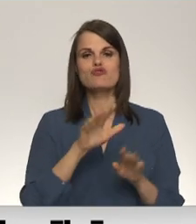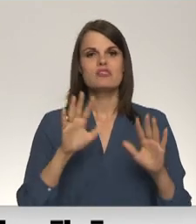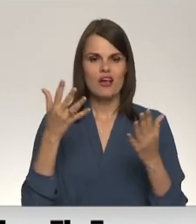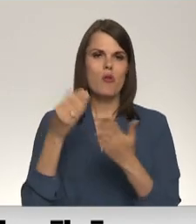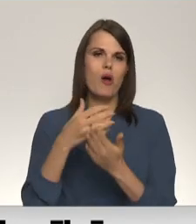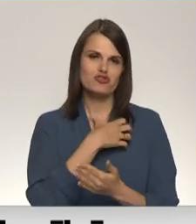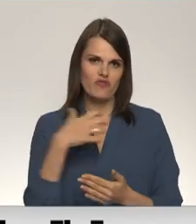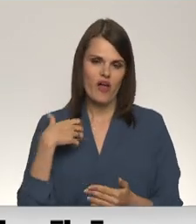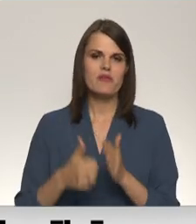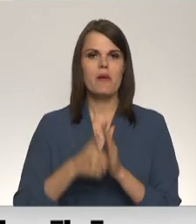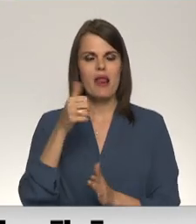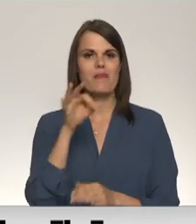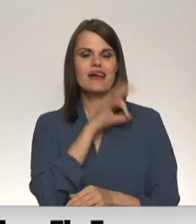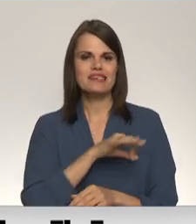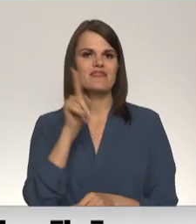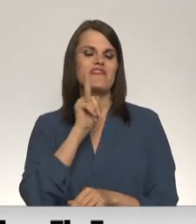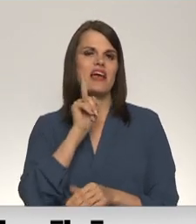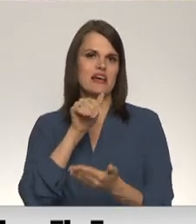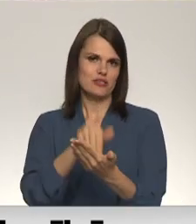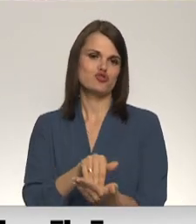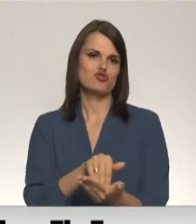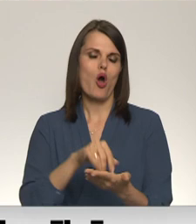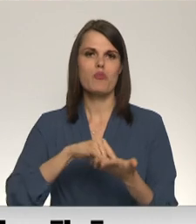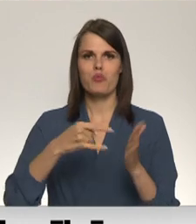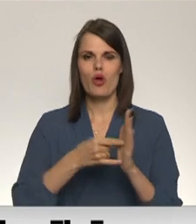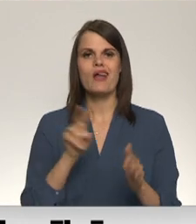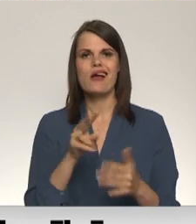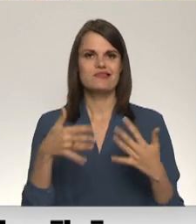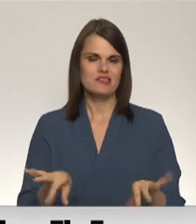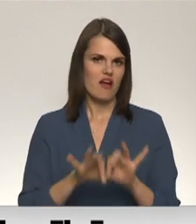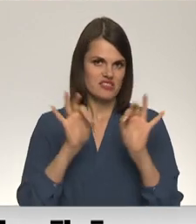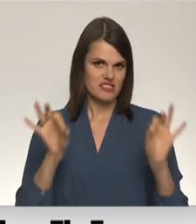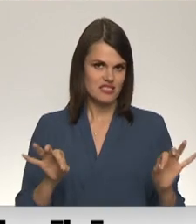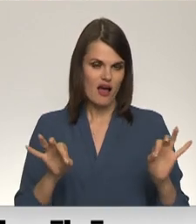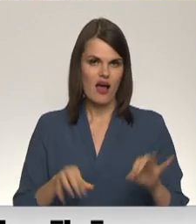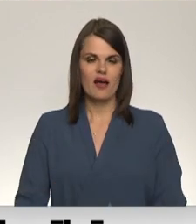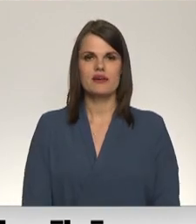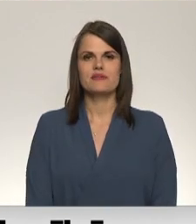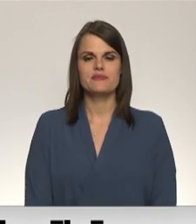būtu izdevīgāk iesākto uz laiku atlikt. Sandra Paegļkalne, Kaspars Daņeļevičs, Vidzutaugavas televīzija.